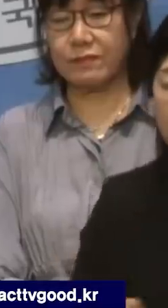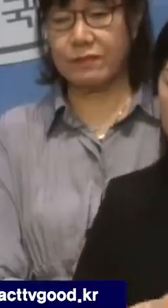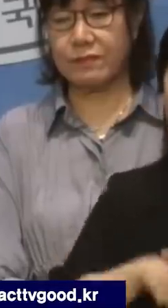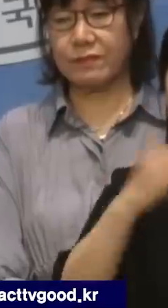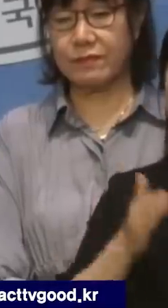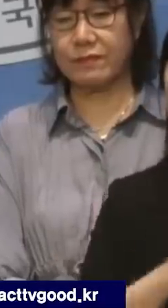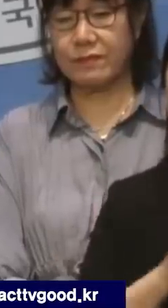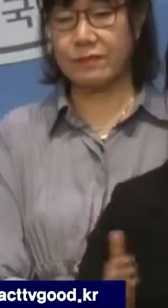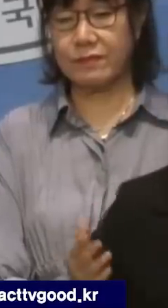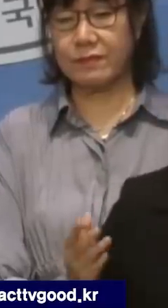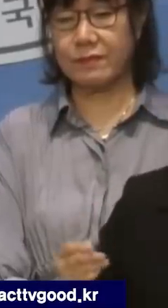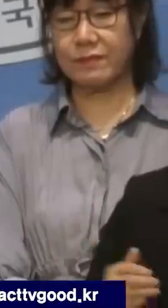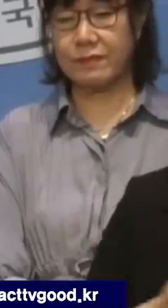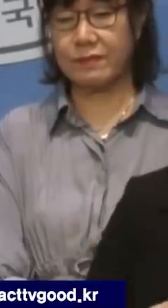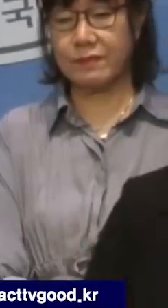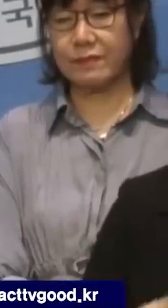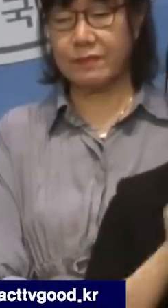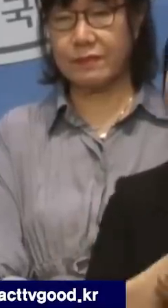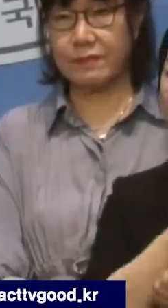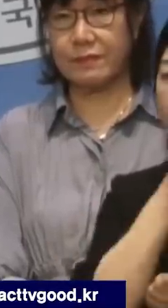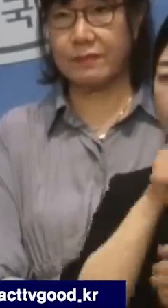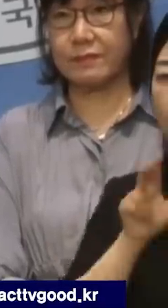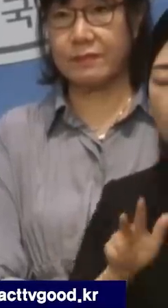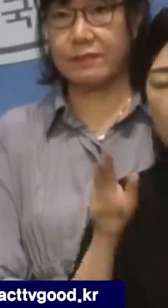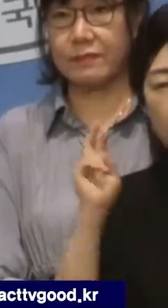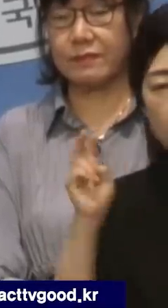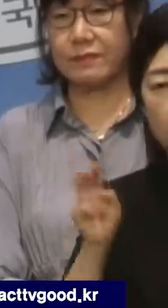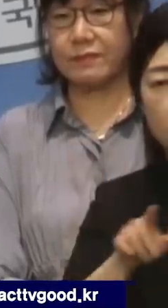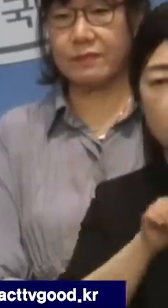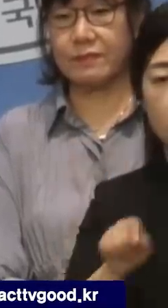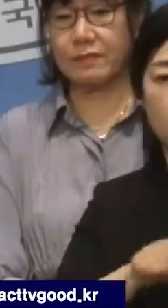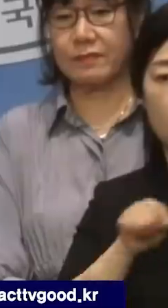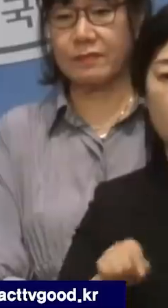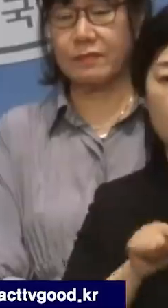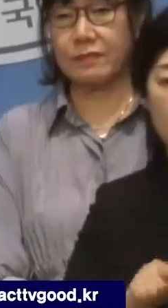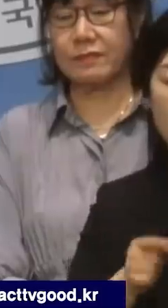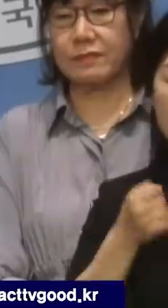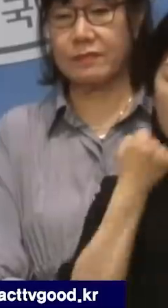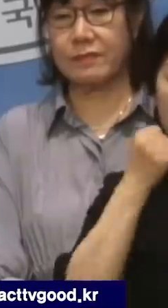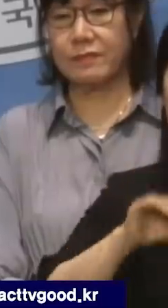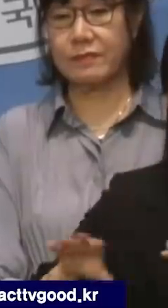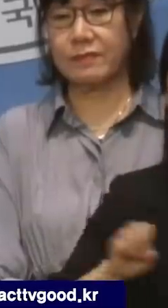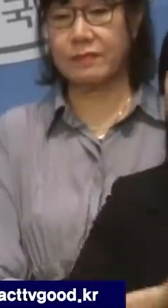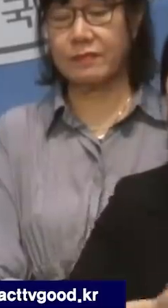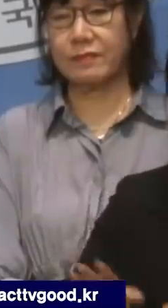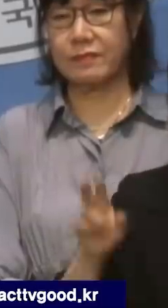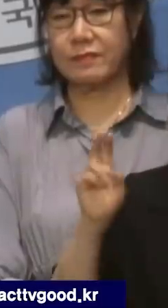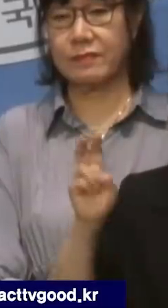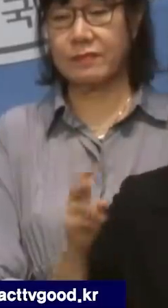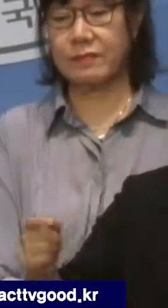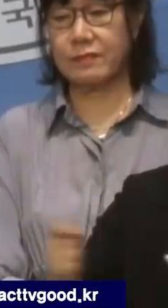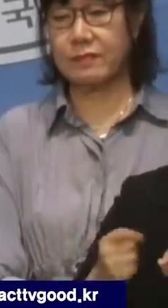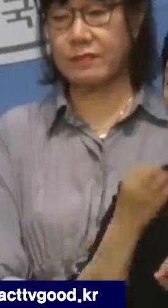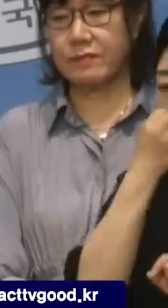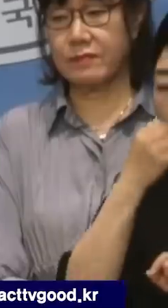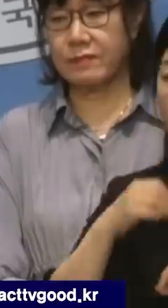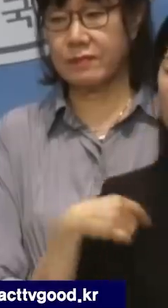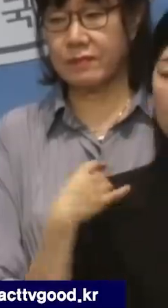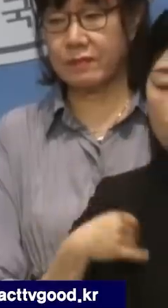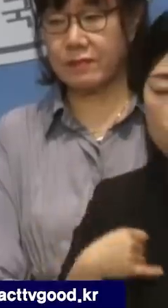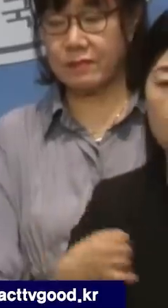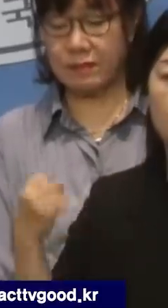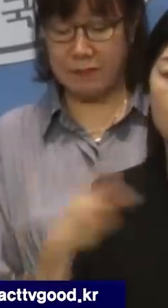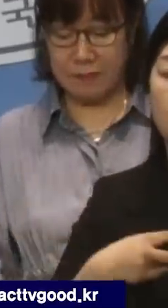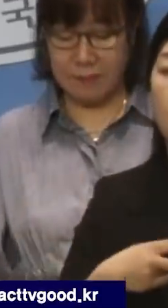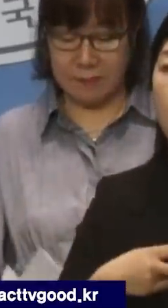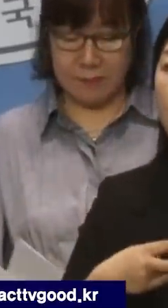마쳤습니다. 오염수는 이르면 이달 내에 바다로 투기될 예정입니다. 인접국인 홍콩과 중국,